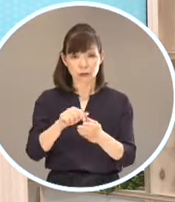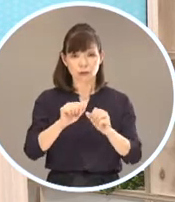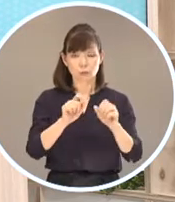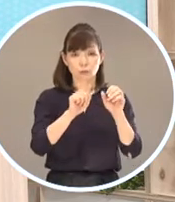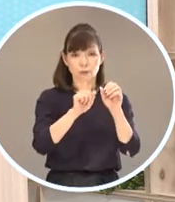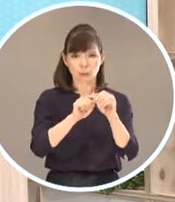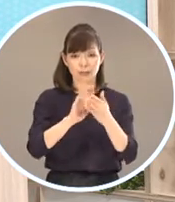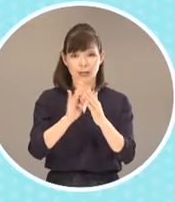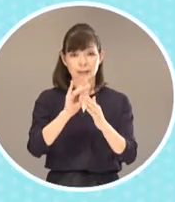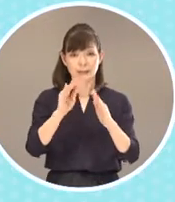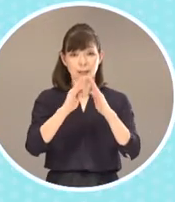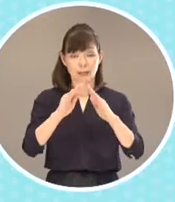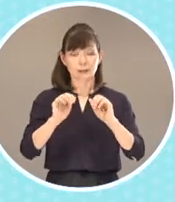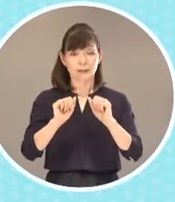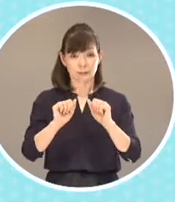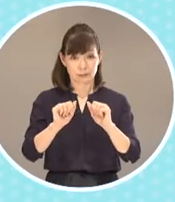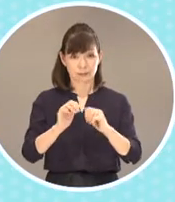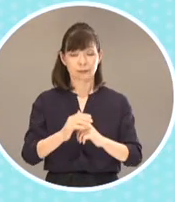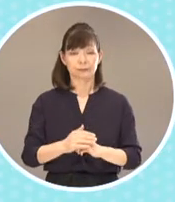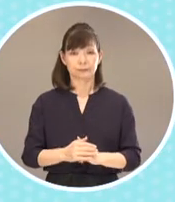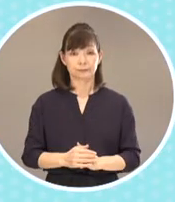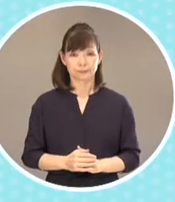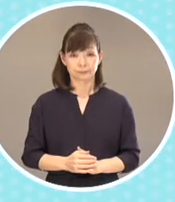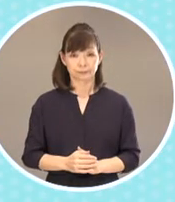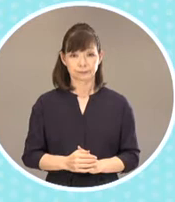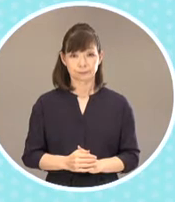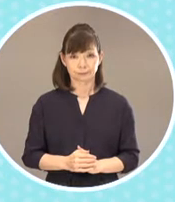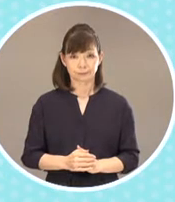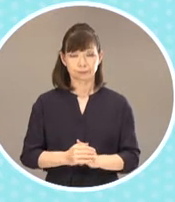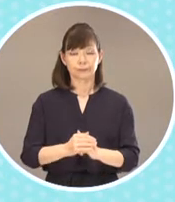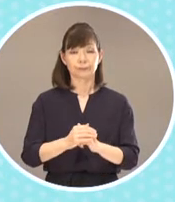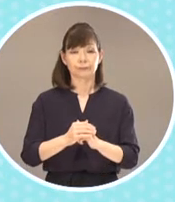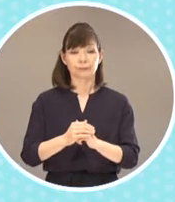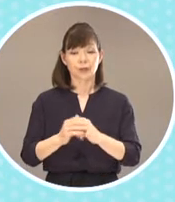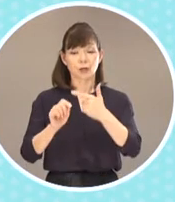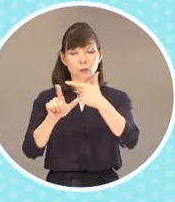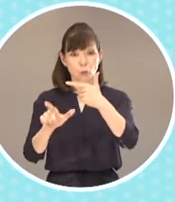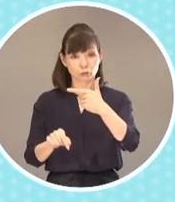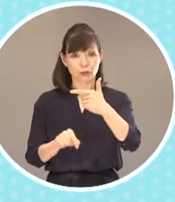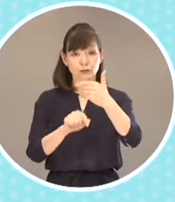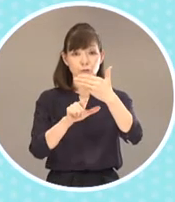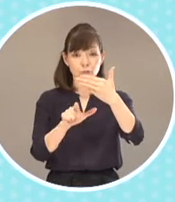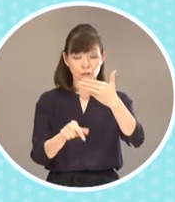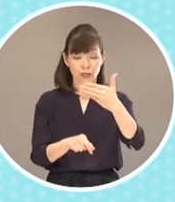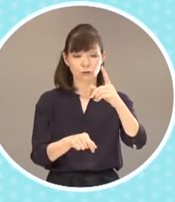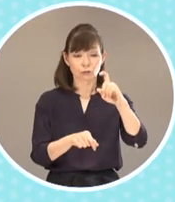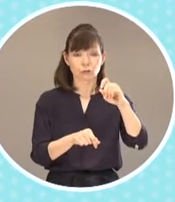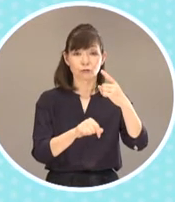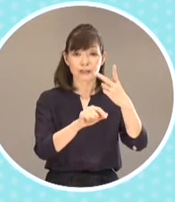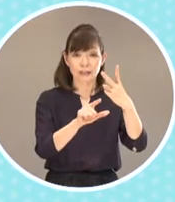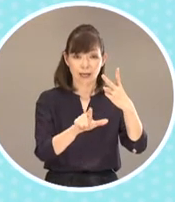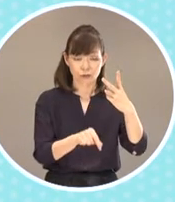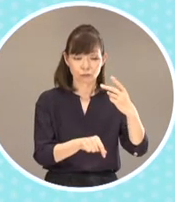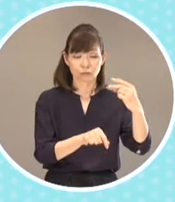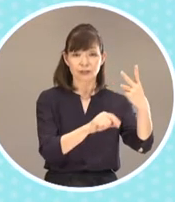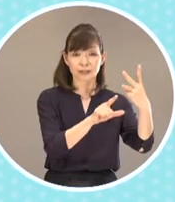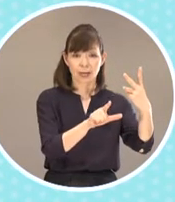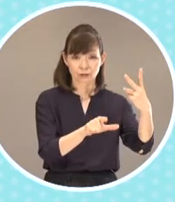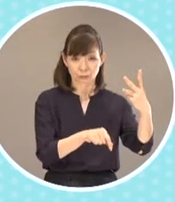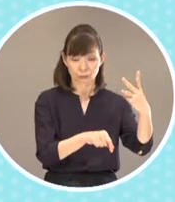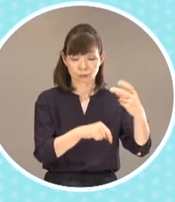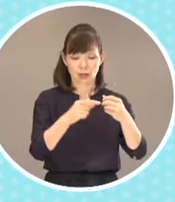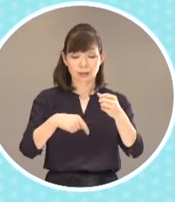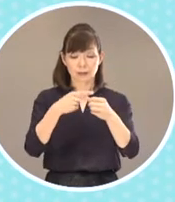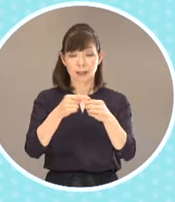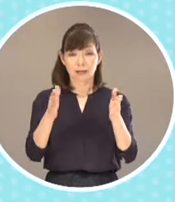いているんです。さあ、そして県議会では6月、9月、12月、2月の年